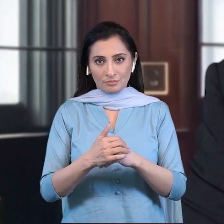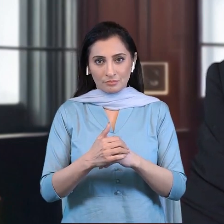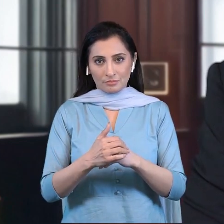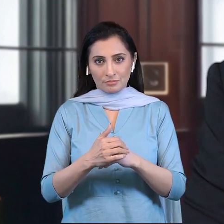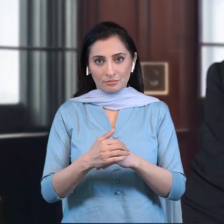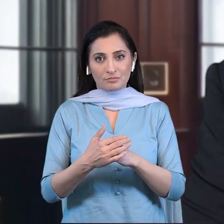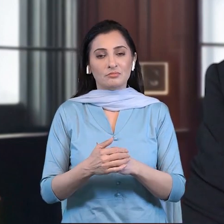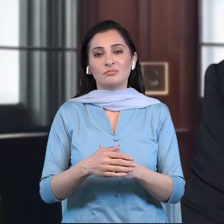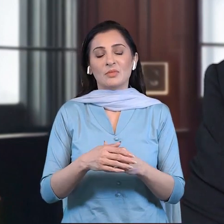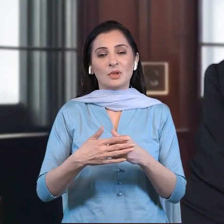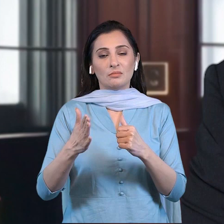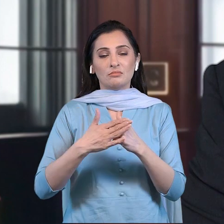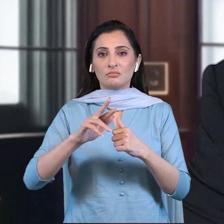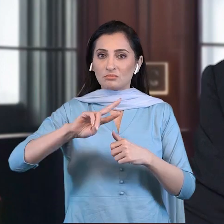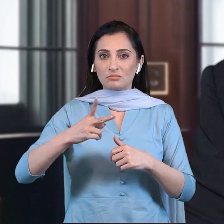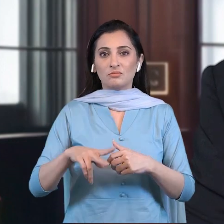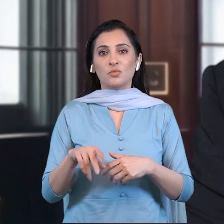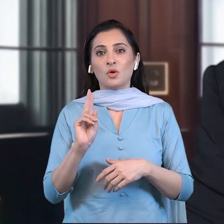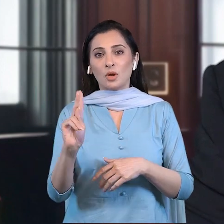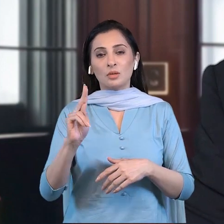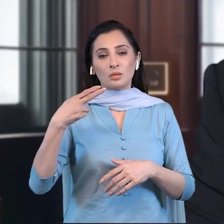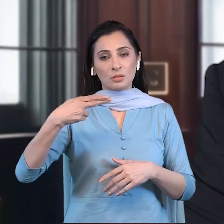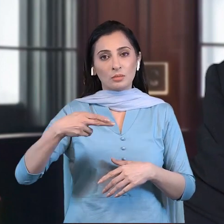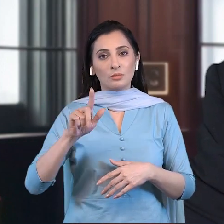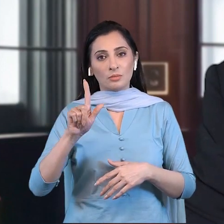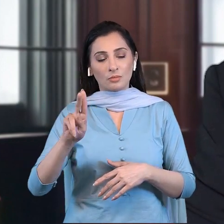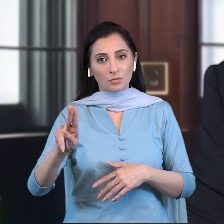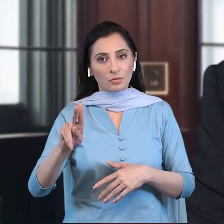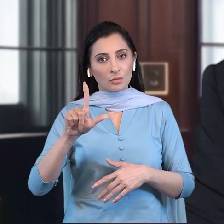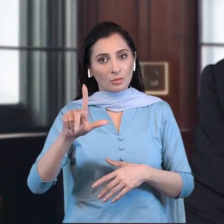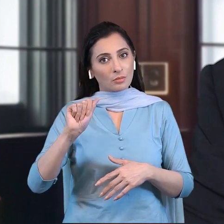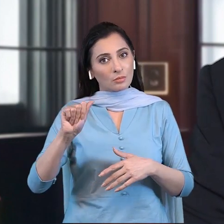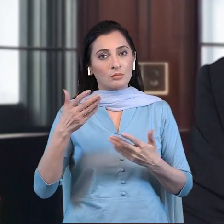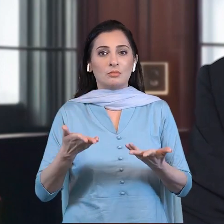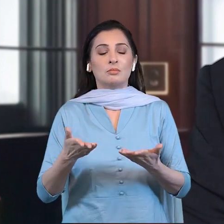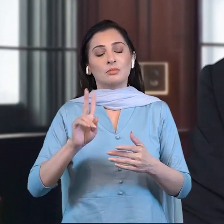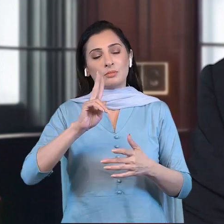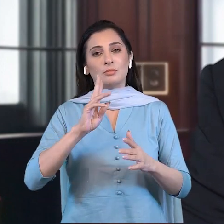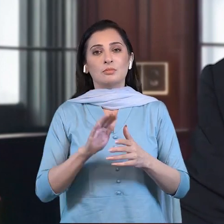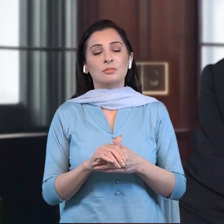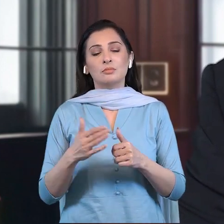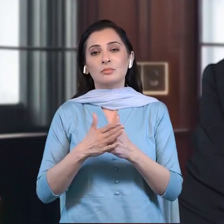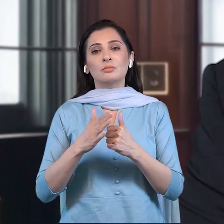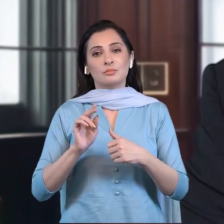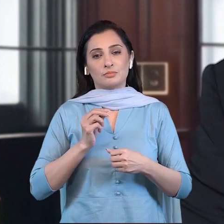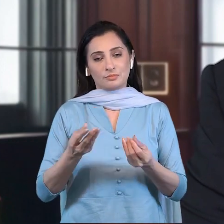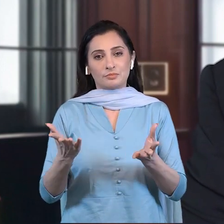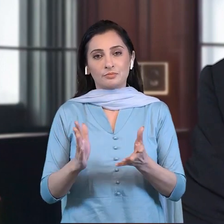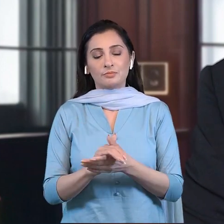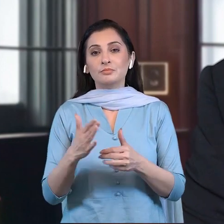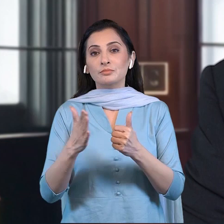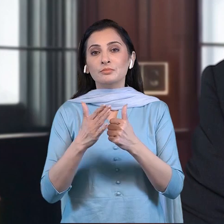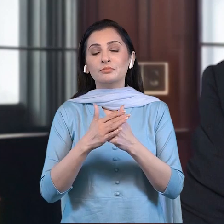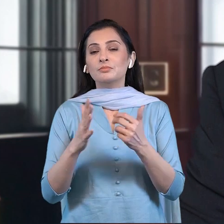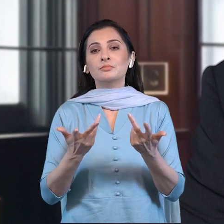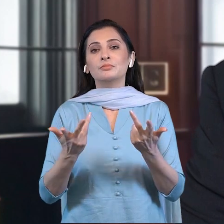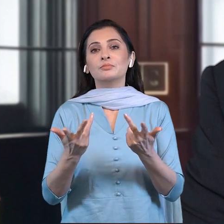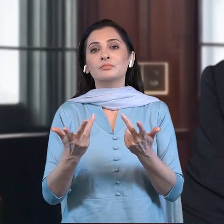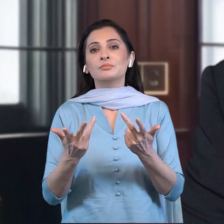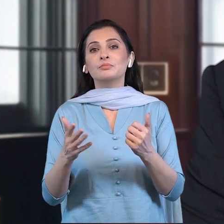اس کے بعد پھر موڈ آف طلاق اینڈ خلا۔ سب سے پہلے میں میرج سے شروع کروں